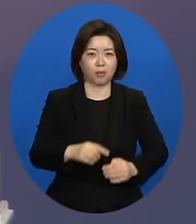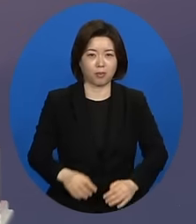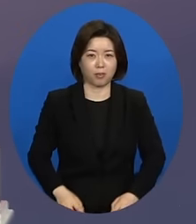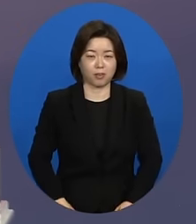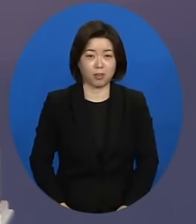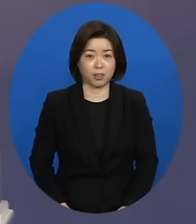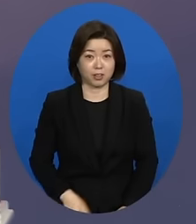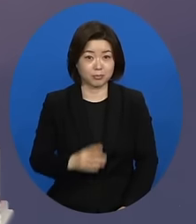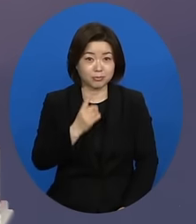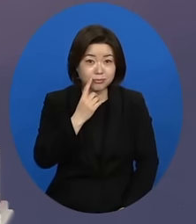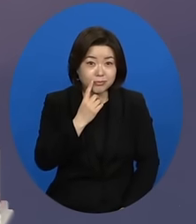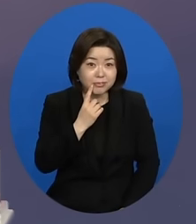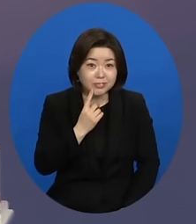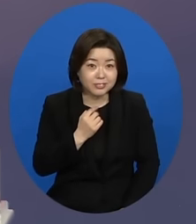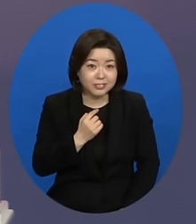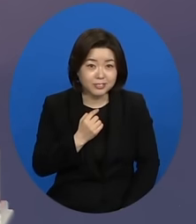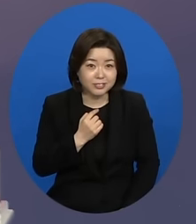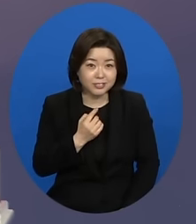부럽죠?